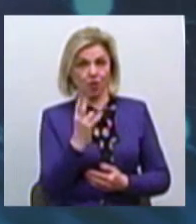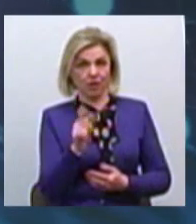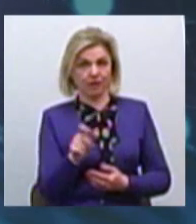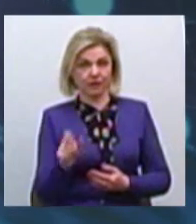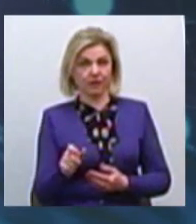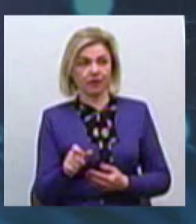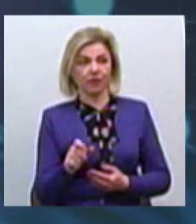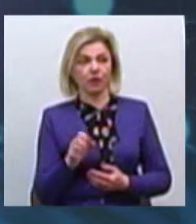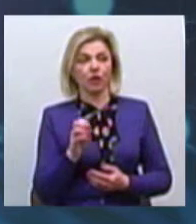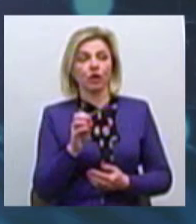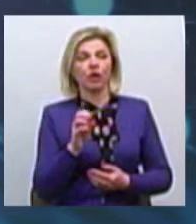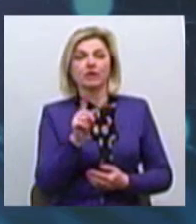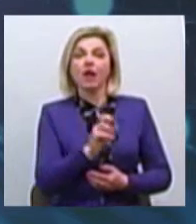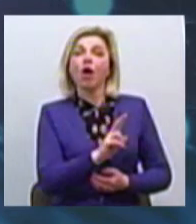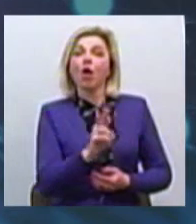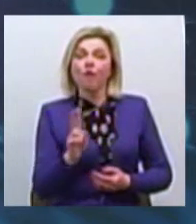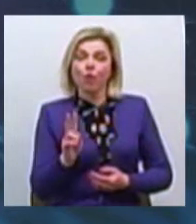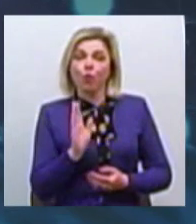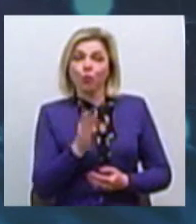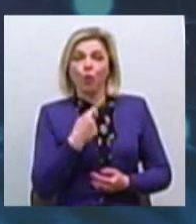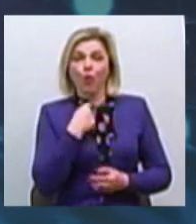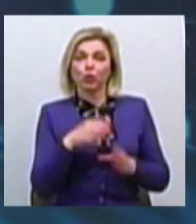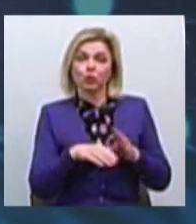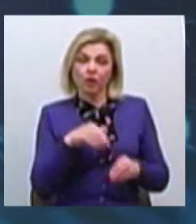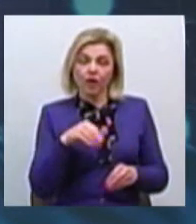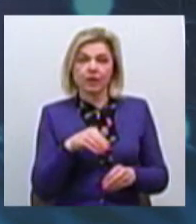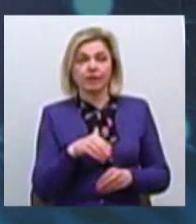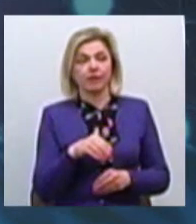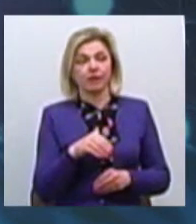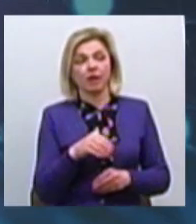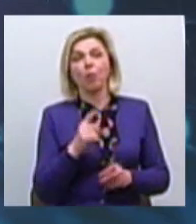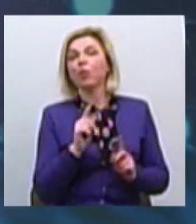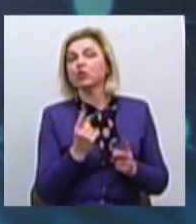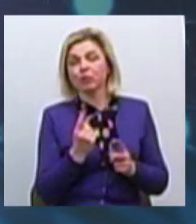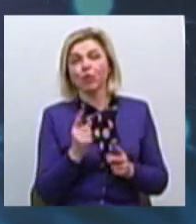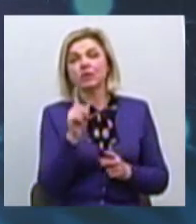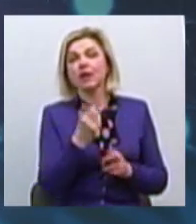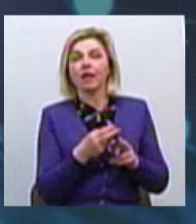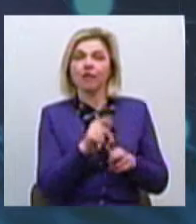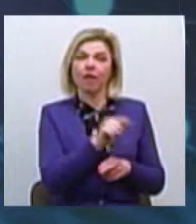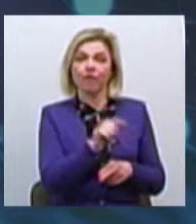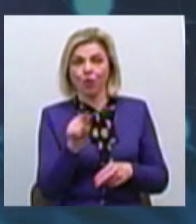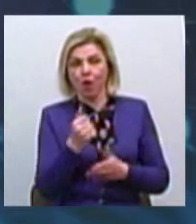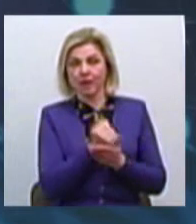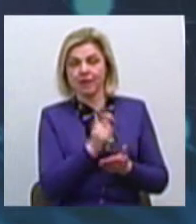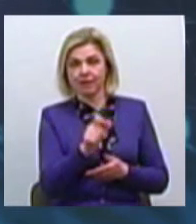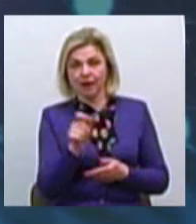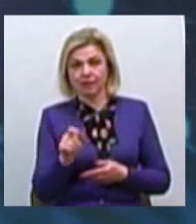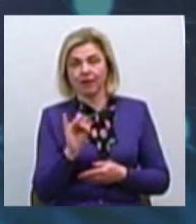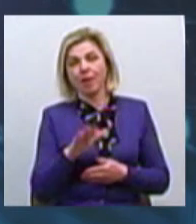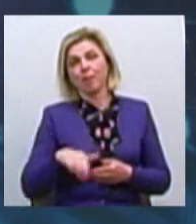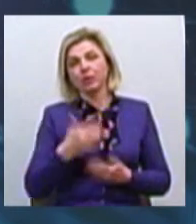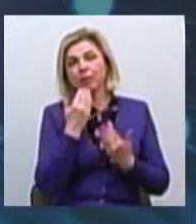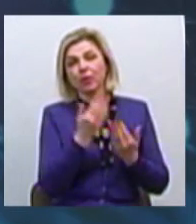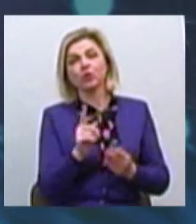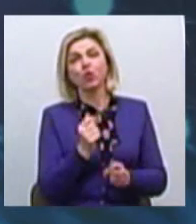чи визначилися вони, за кого вони будуть голосувати, питали мотивацію, чому саме за цього кандидата, і потім цікавились, що вони